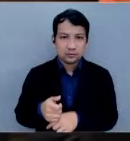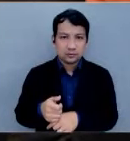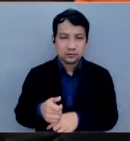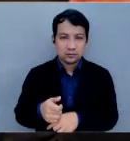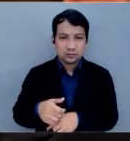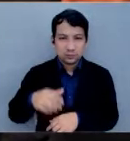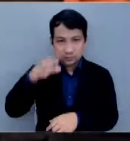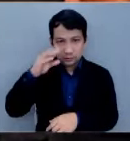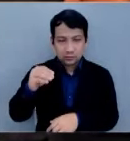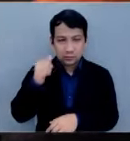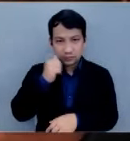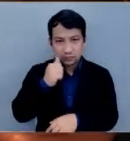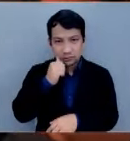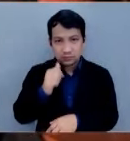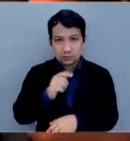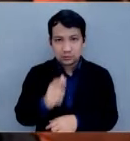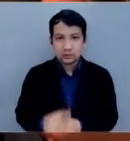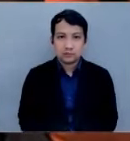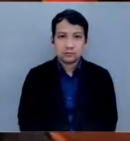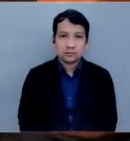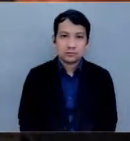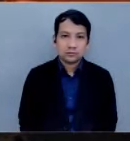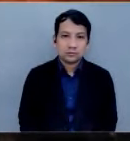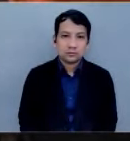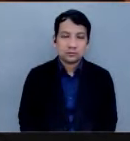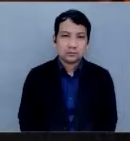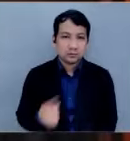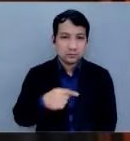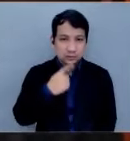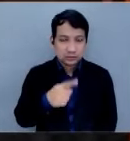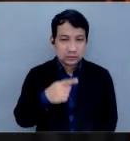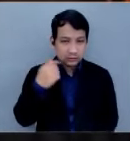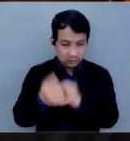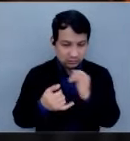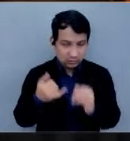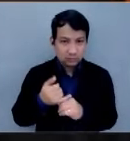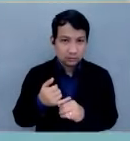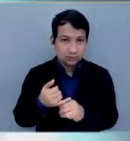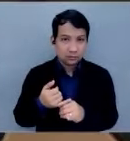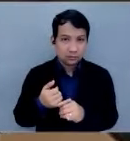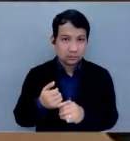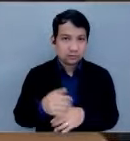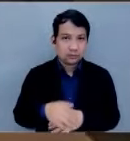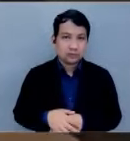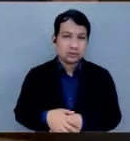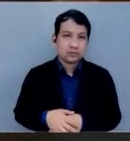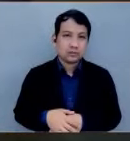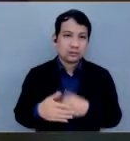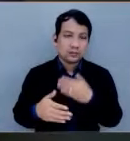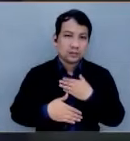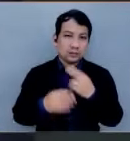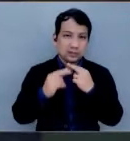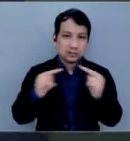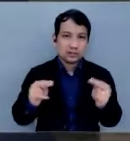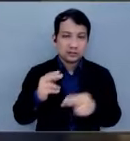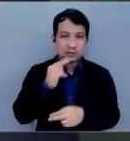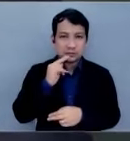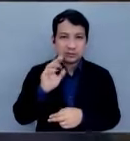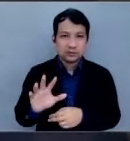loves a woman. Mula sa international stage to the happy newsroom ng News